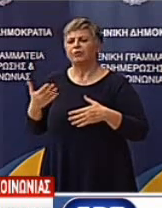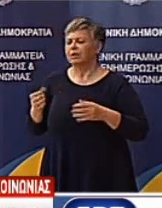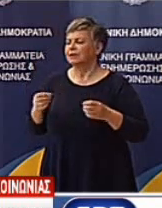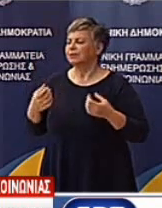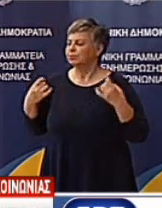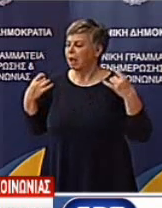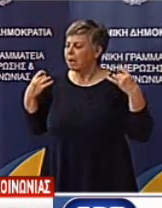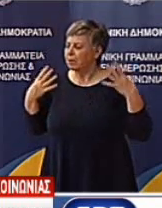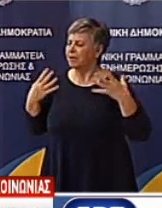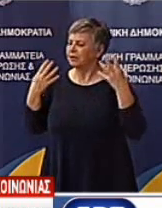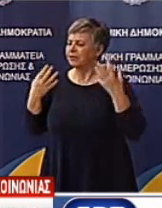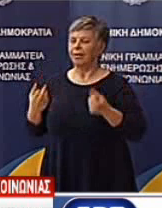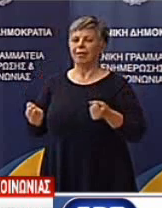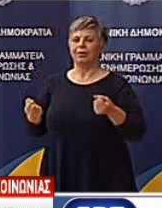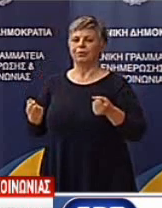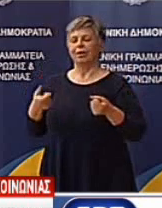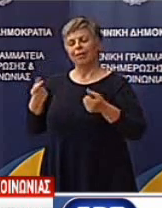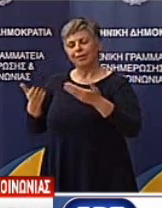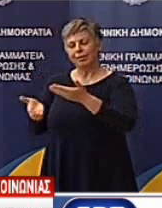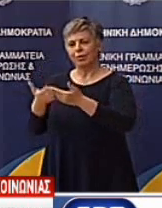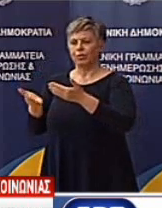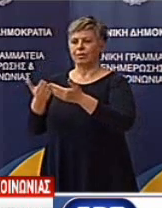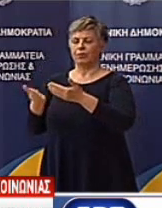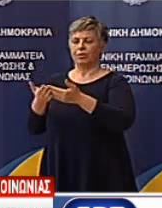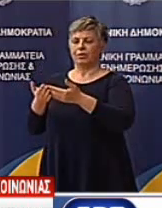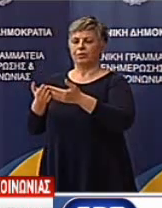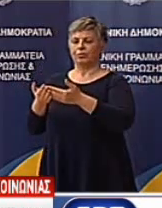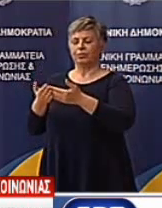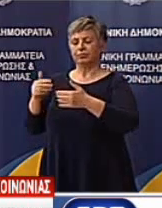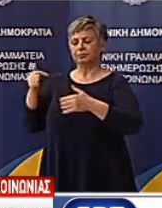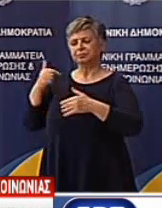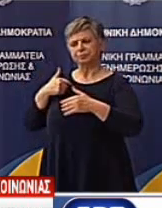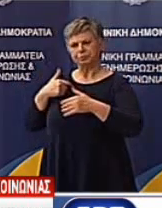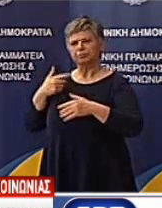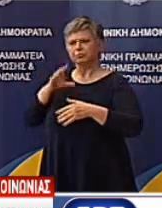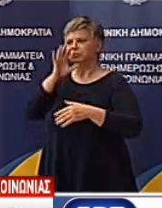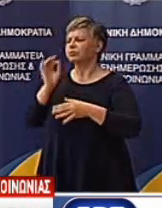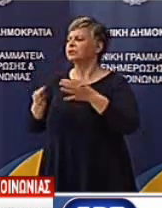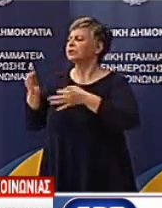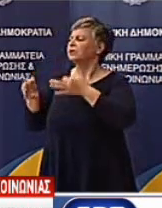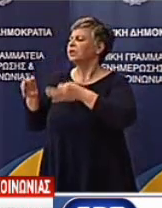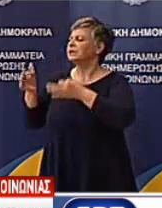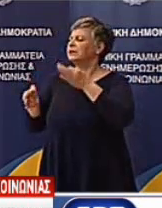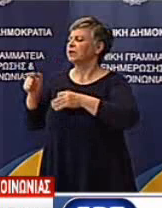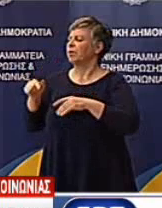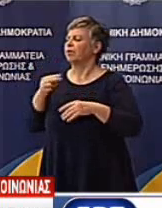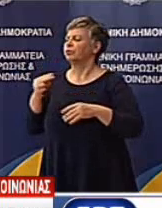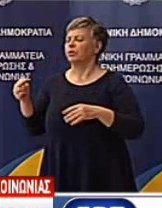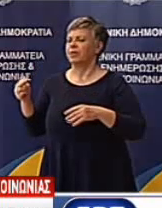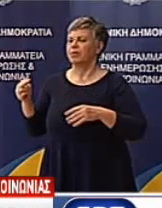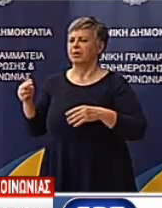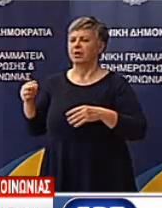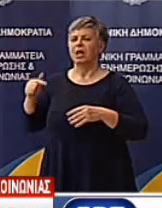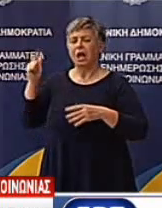Επομένως υπάρχει παράλληλη μία συζήτηση, όπως το αντιλαμβανόμαστε, όταν μιλάμε για τα δημοσιονομικά, προφανώς είναι μια πολύ